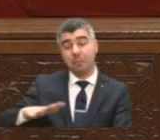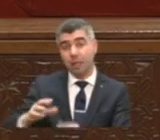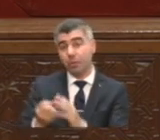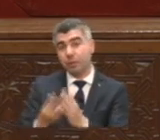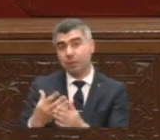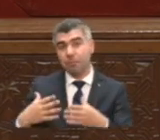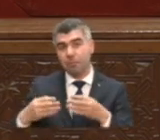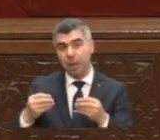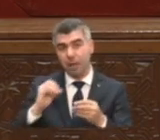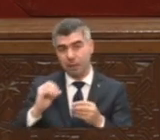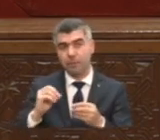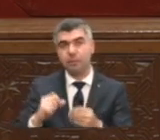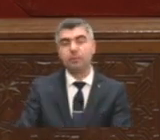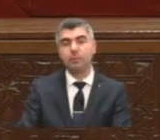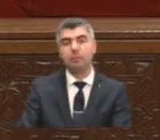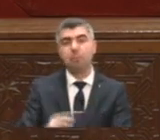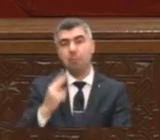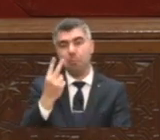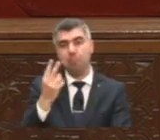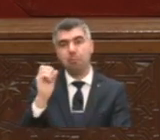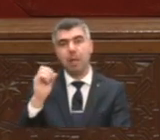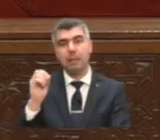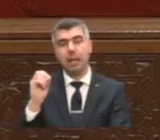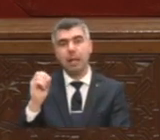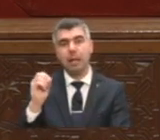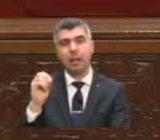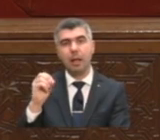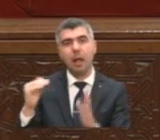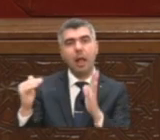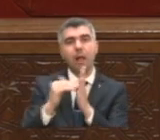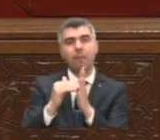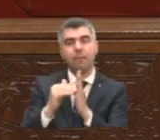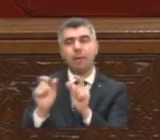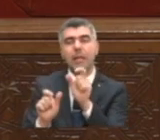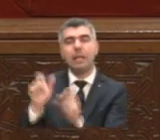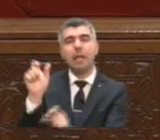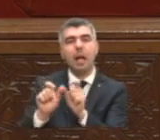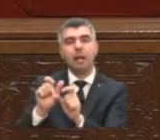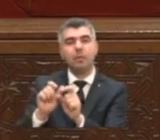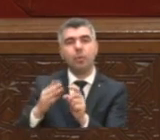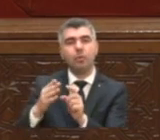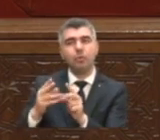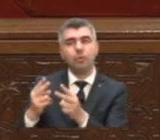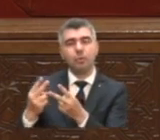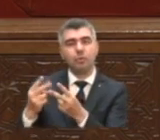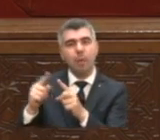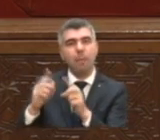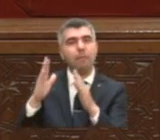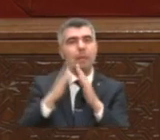النسبة ديال 200 ألف نسمة نهار تخلقات، كان الهدف ديالها هي 200 ألف